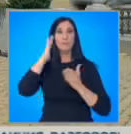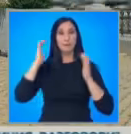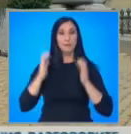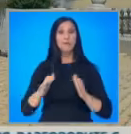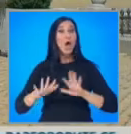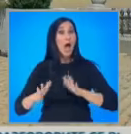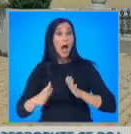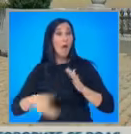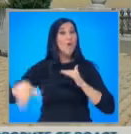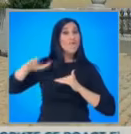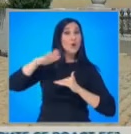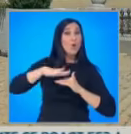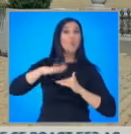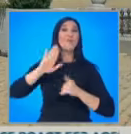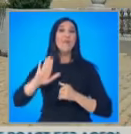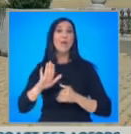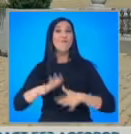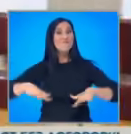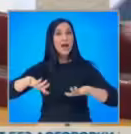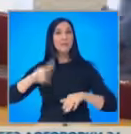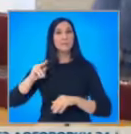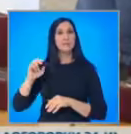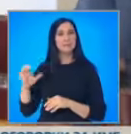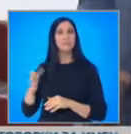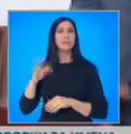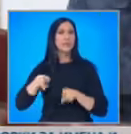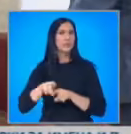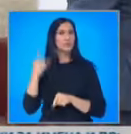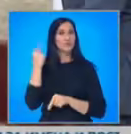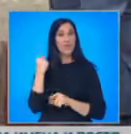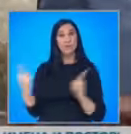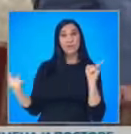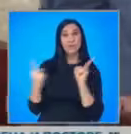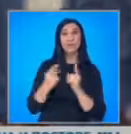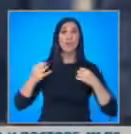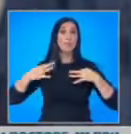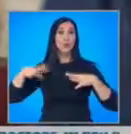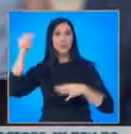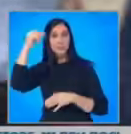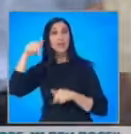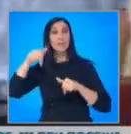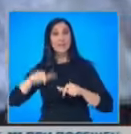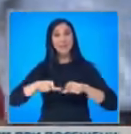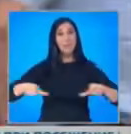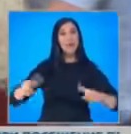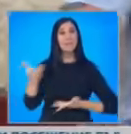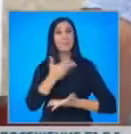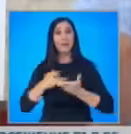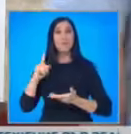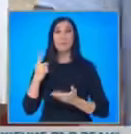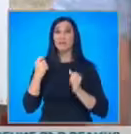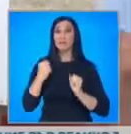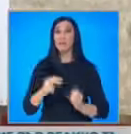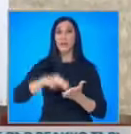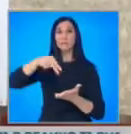правителство, ако върху него има влияние на ДПС. След като вчера се видяха с Демократична България, днес на масата на преговорите първи седнаха